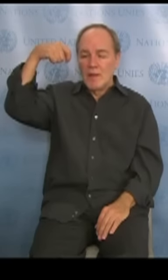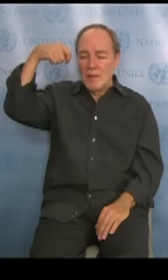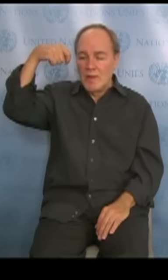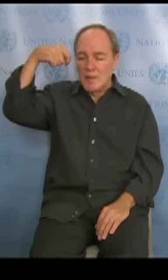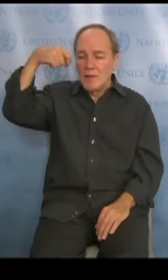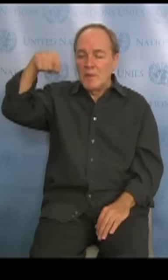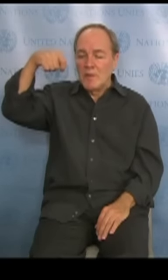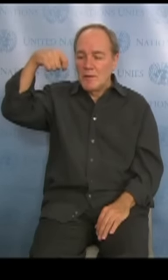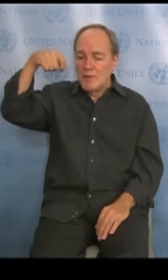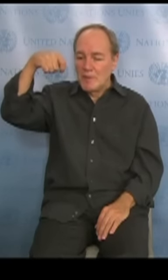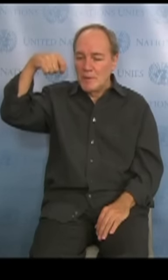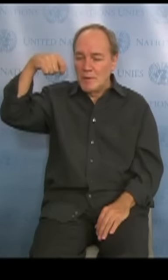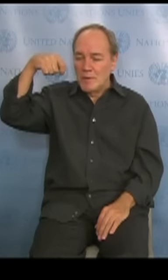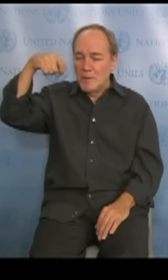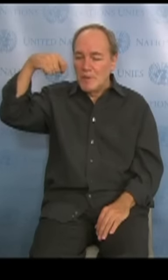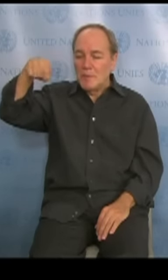Republic.